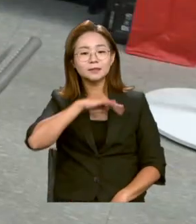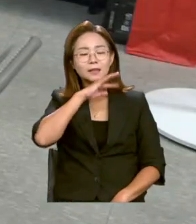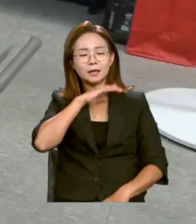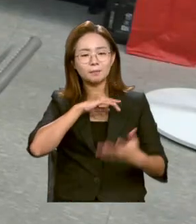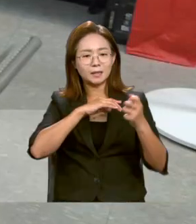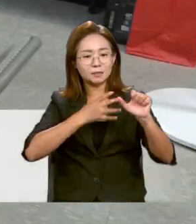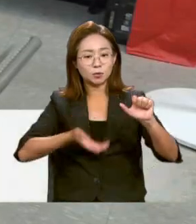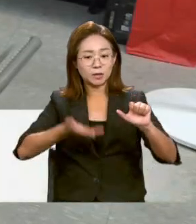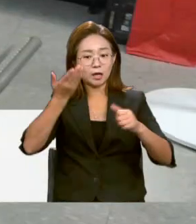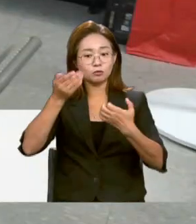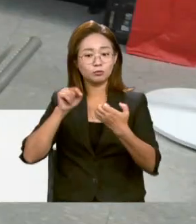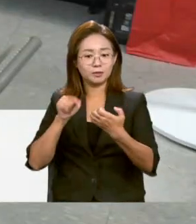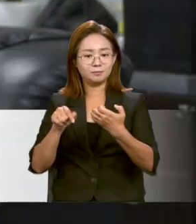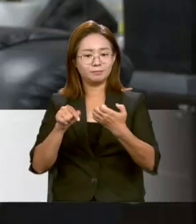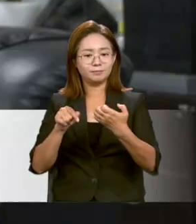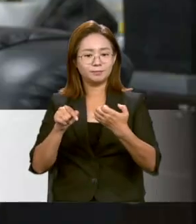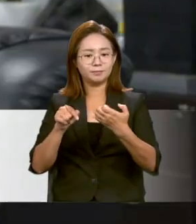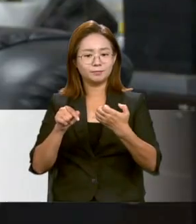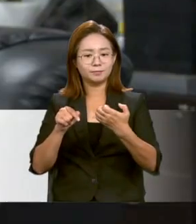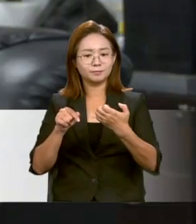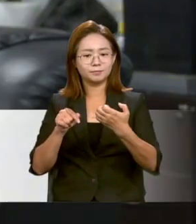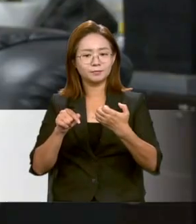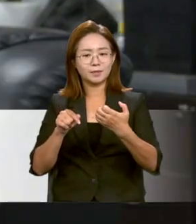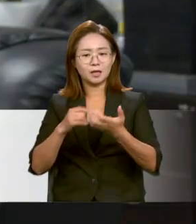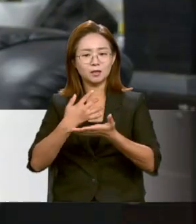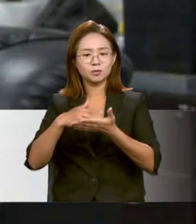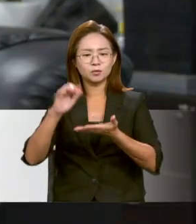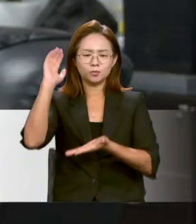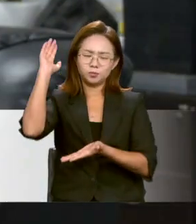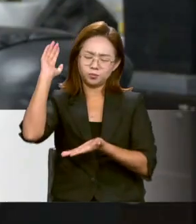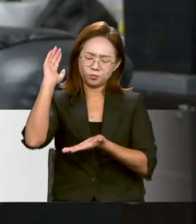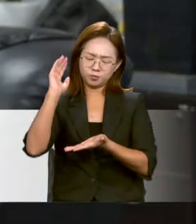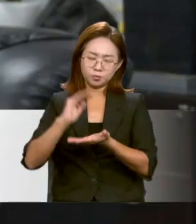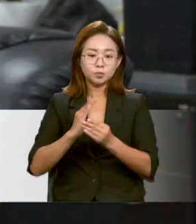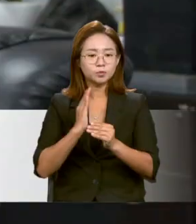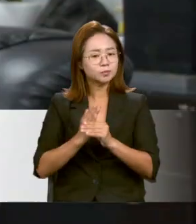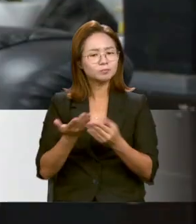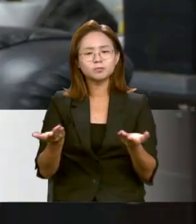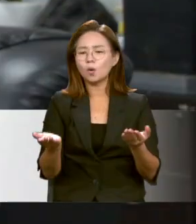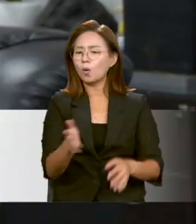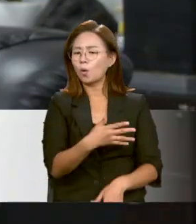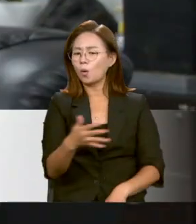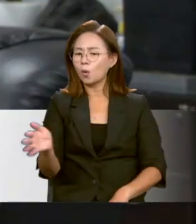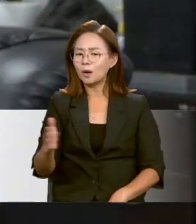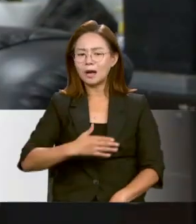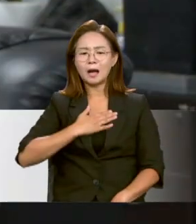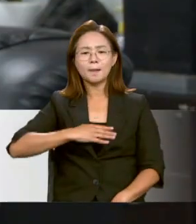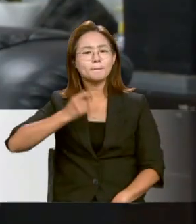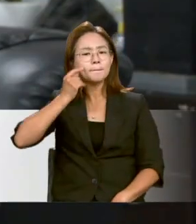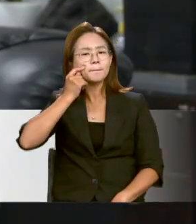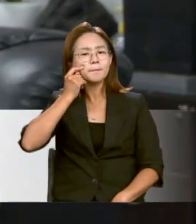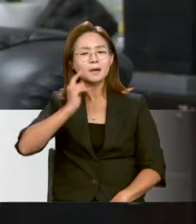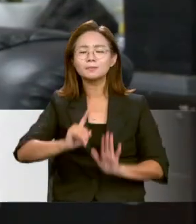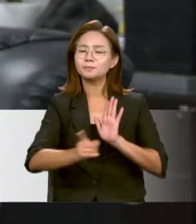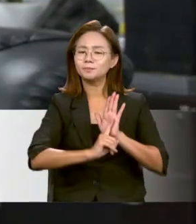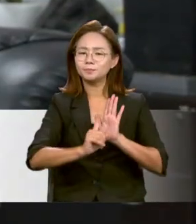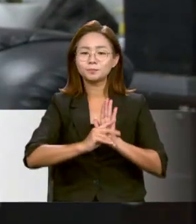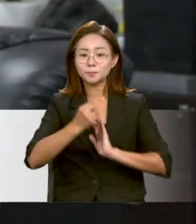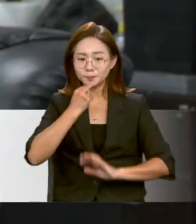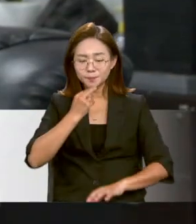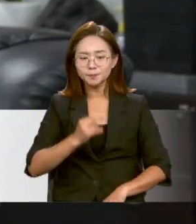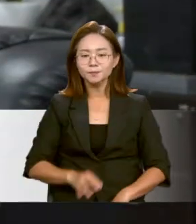90세 되는데 지금 점점 소멸되고 있지 않습니까 없습니다 알 수도 없어요 그런 거 알지도